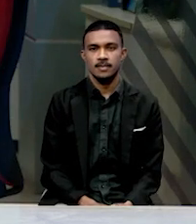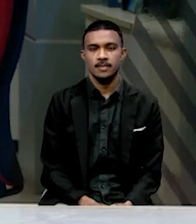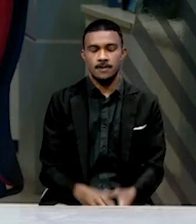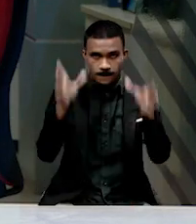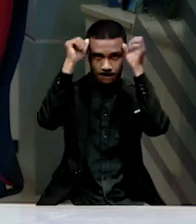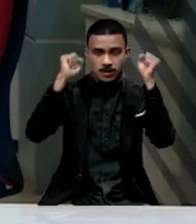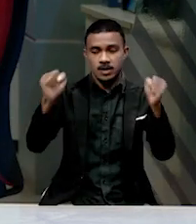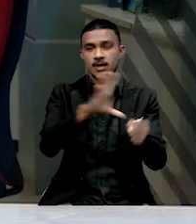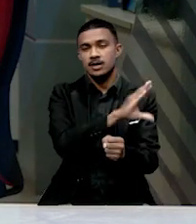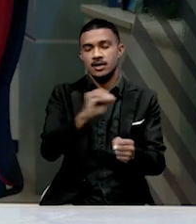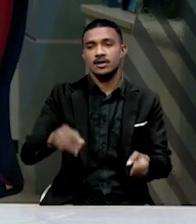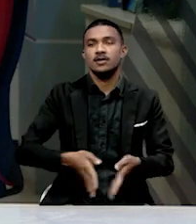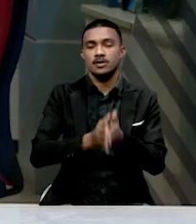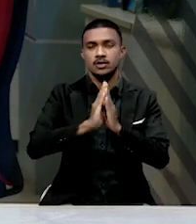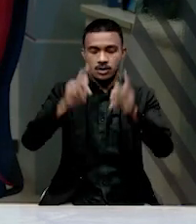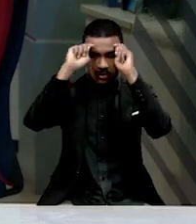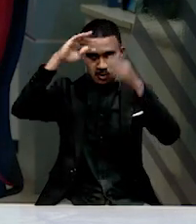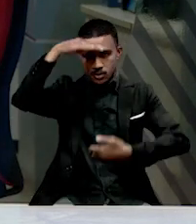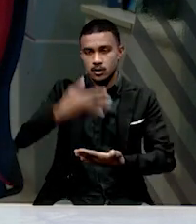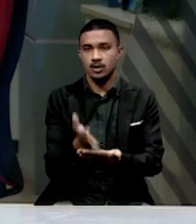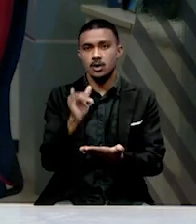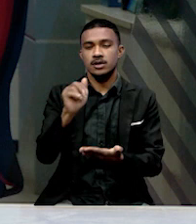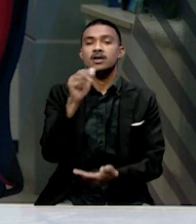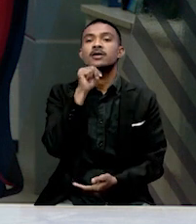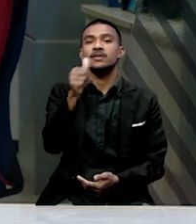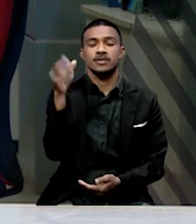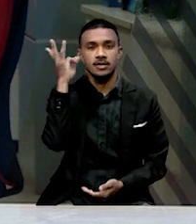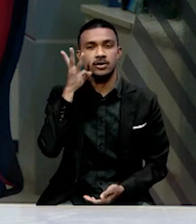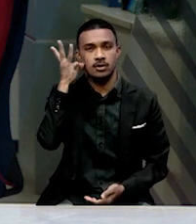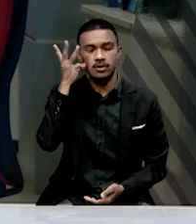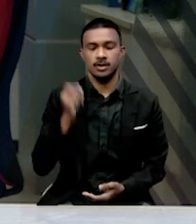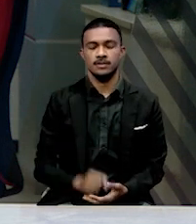Presidente Republike apela Batimoroan sire atau kribi droga.